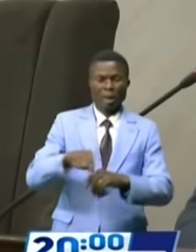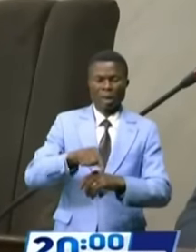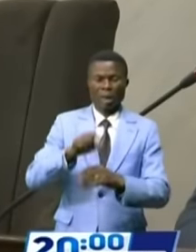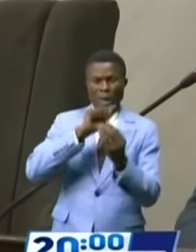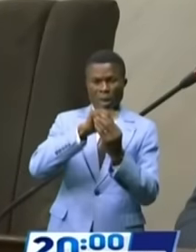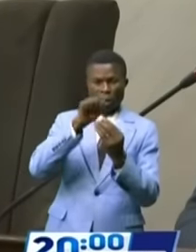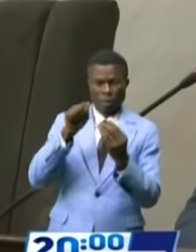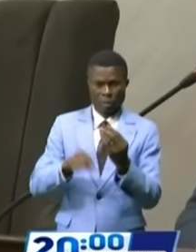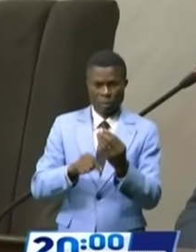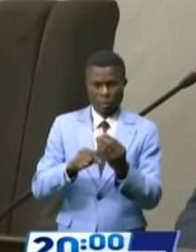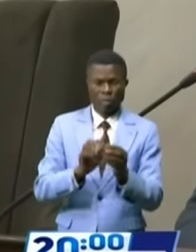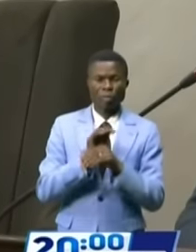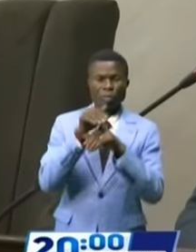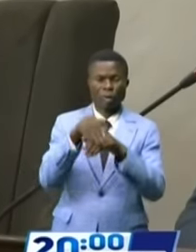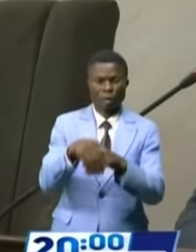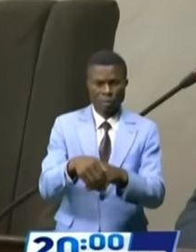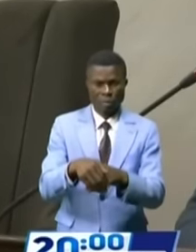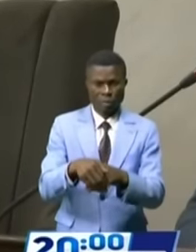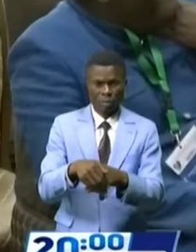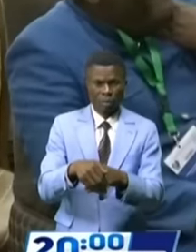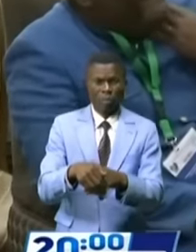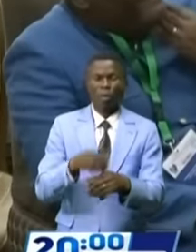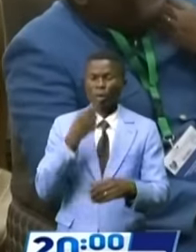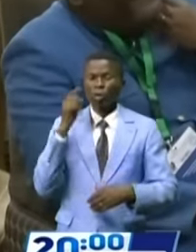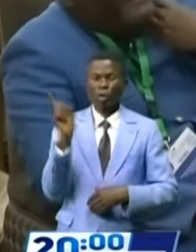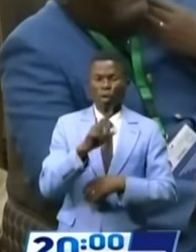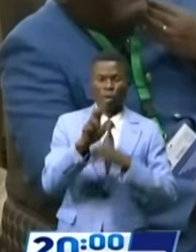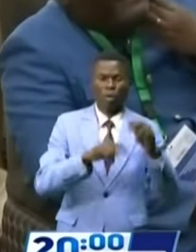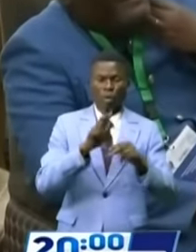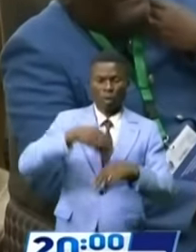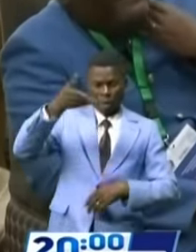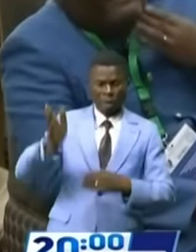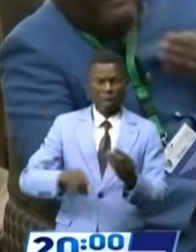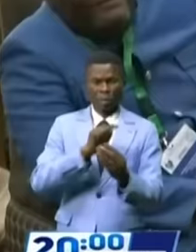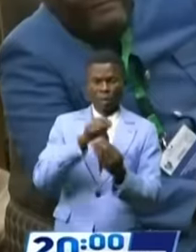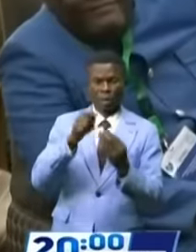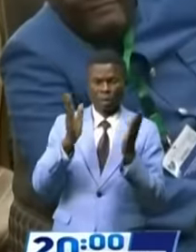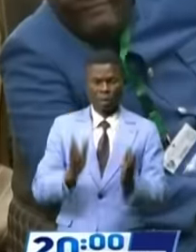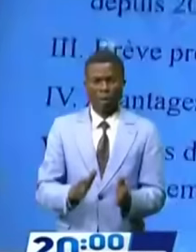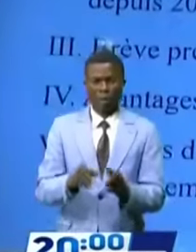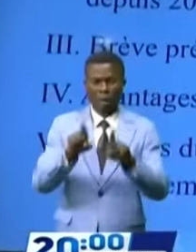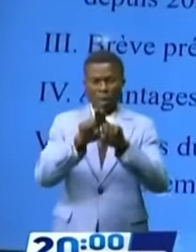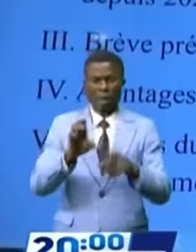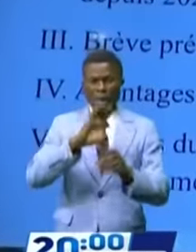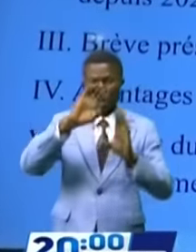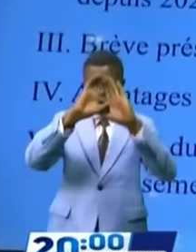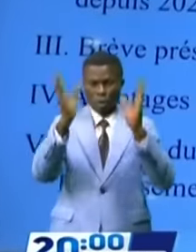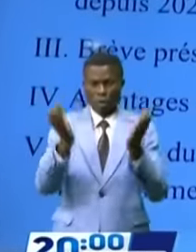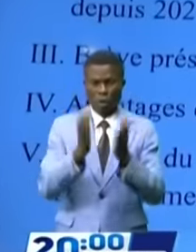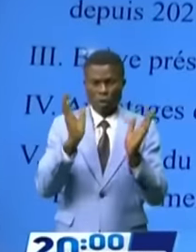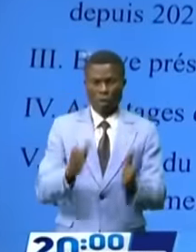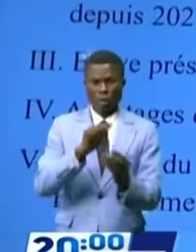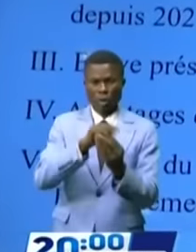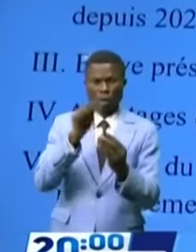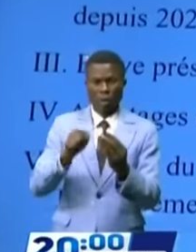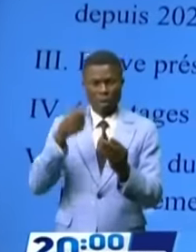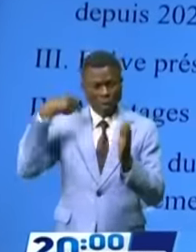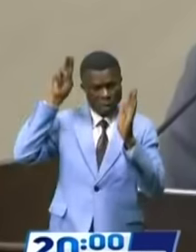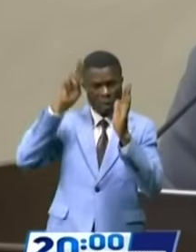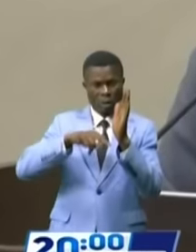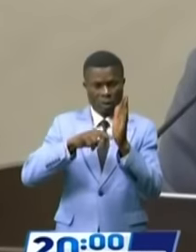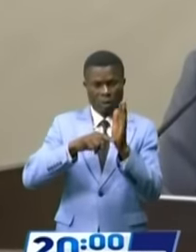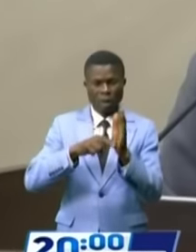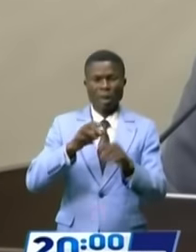comptes, la contribution de l'Ordre national des experts comptables et du commissariat aux comptes à la gouvernance